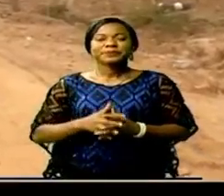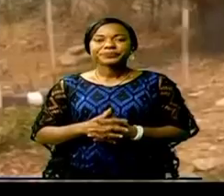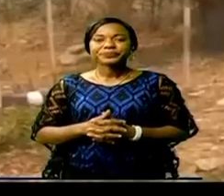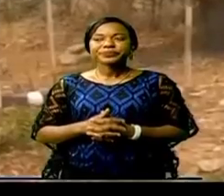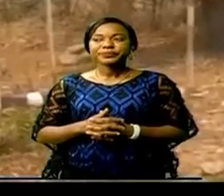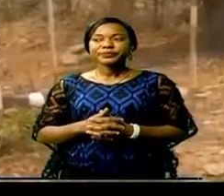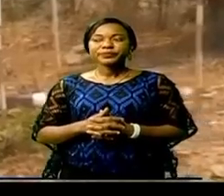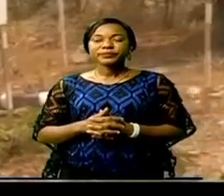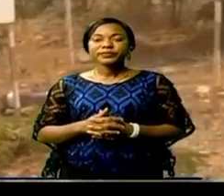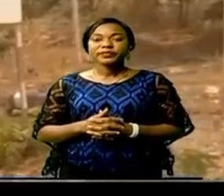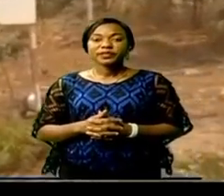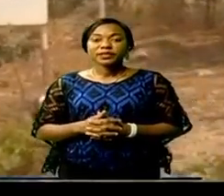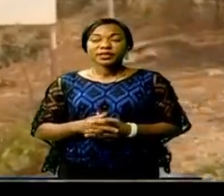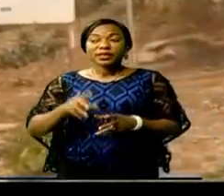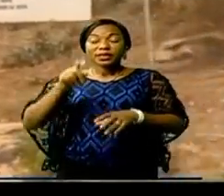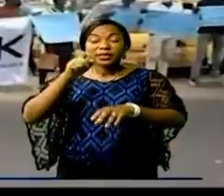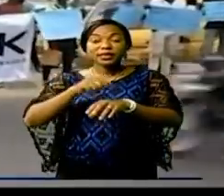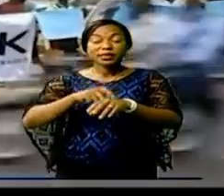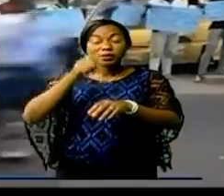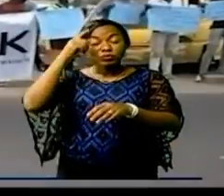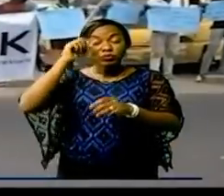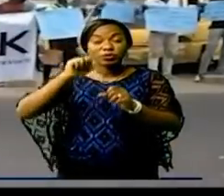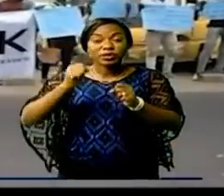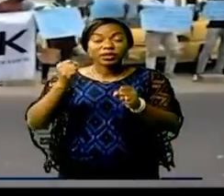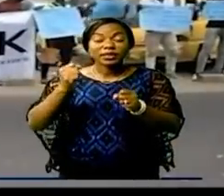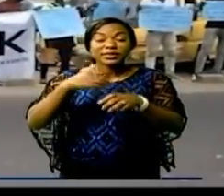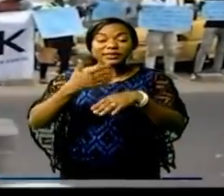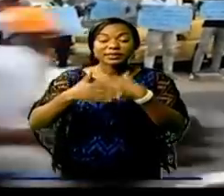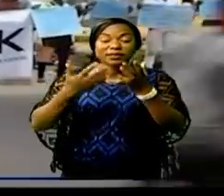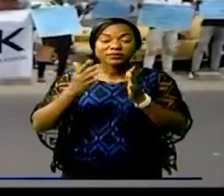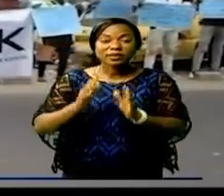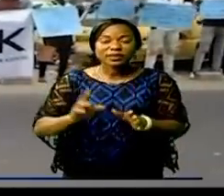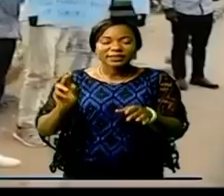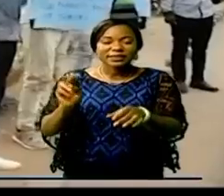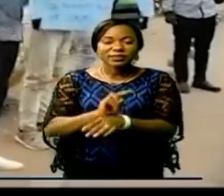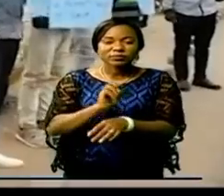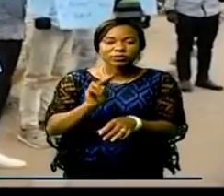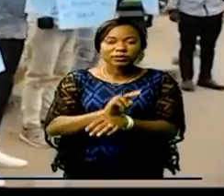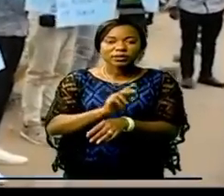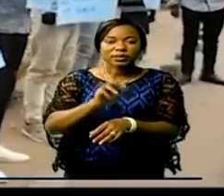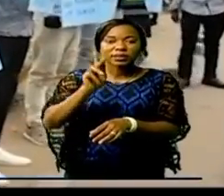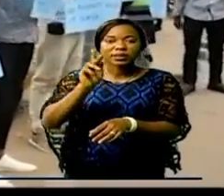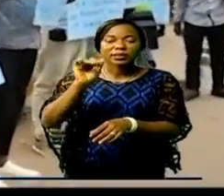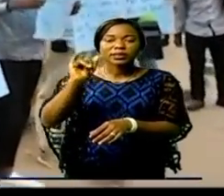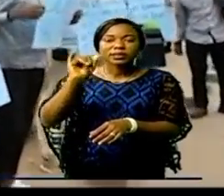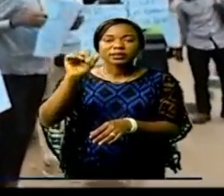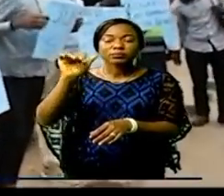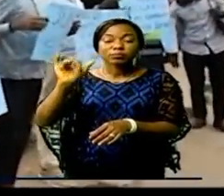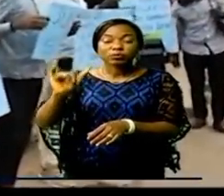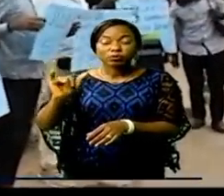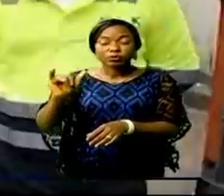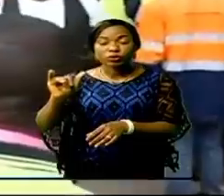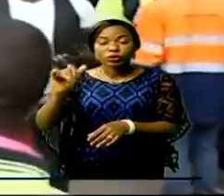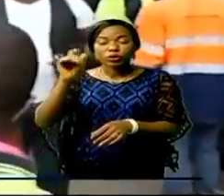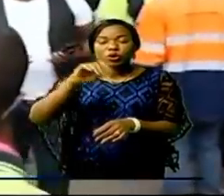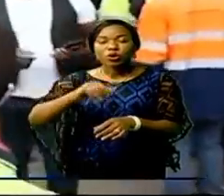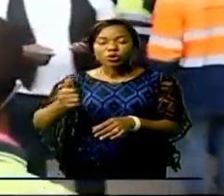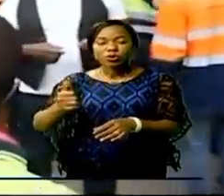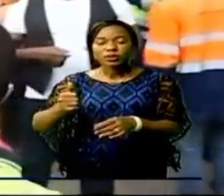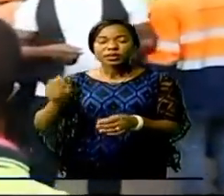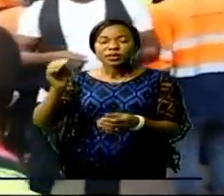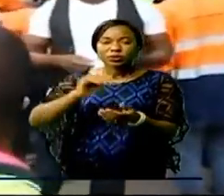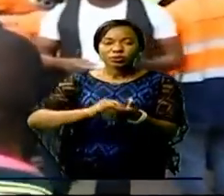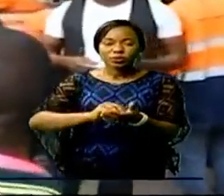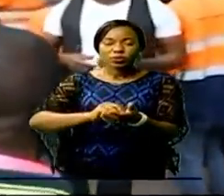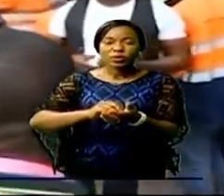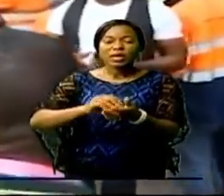Les temps du dénouement dans l'affaire qui oppose les agents de la société d'exploitation de Kipoy attendait sec au liquidateur de la dite société